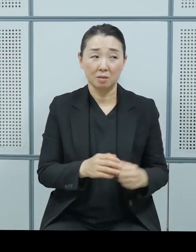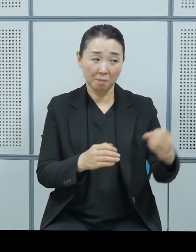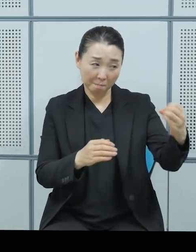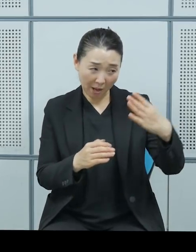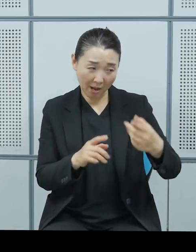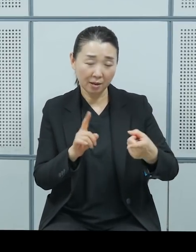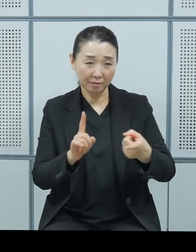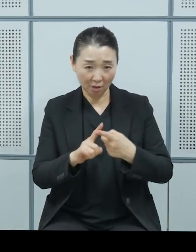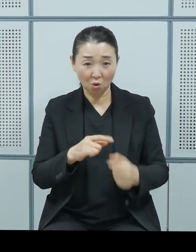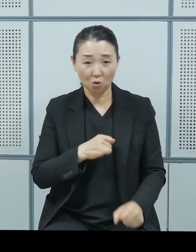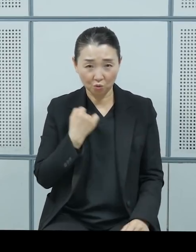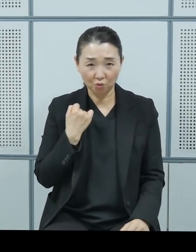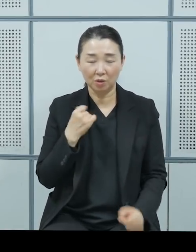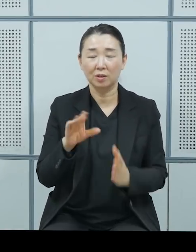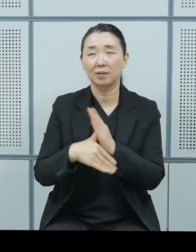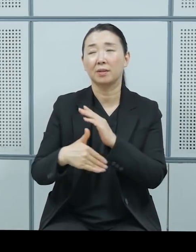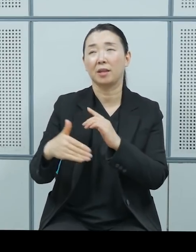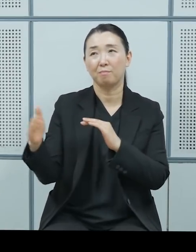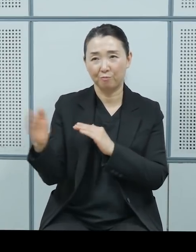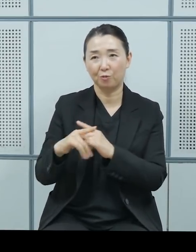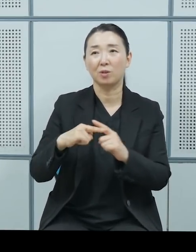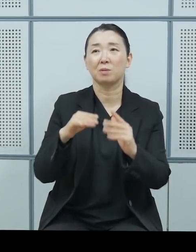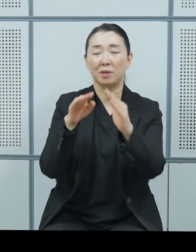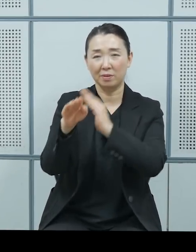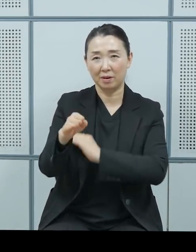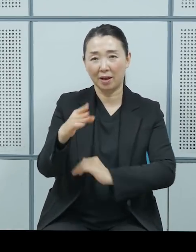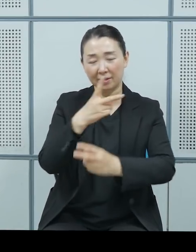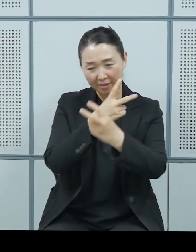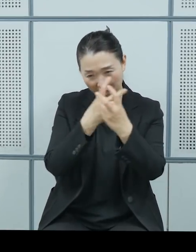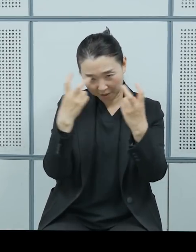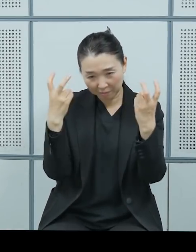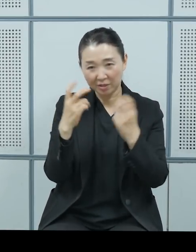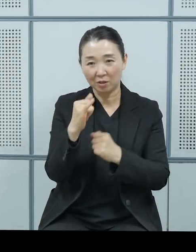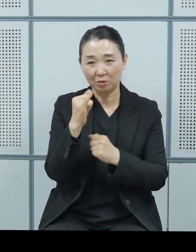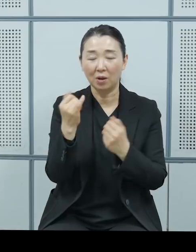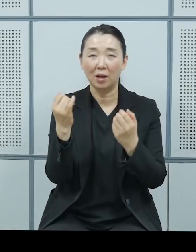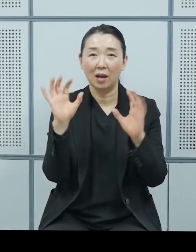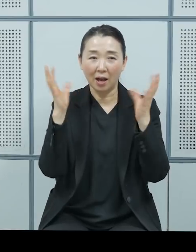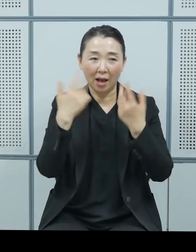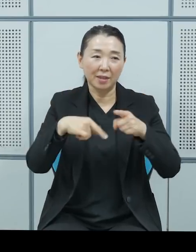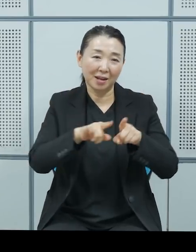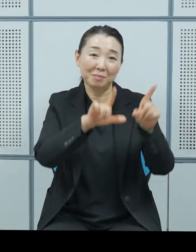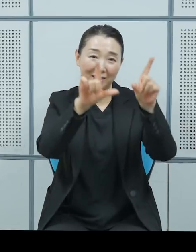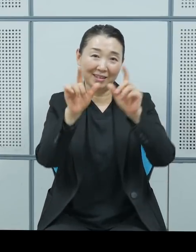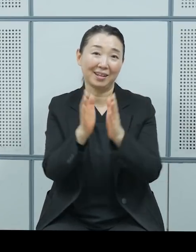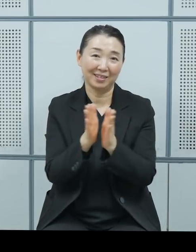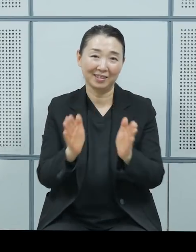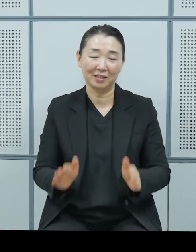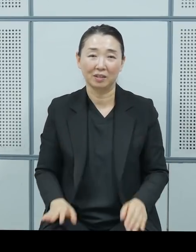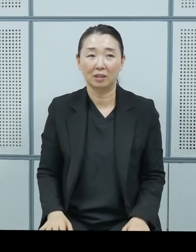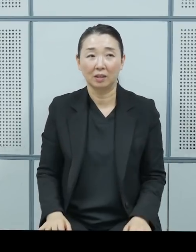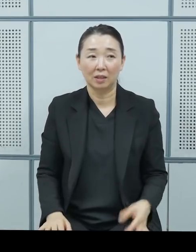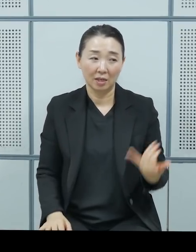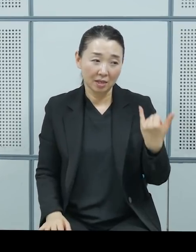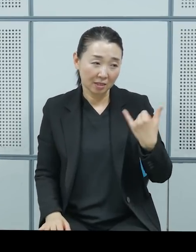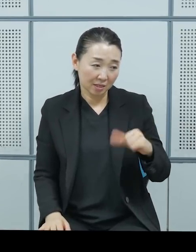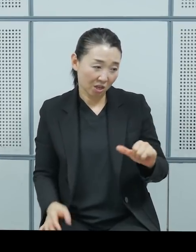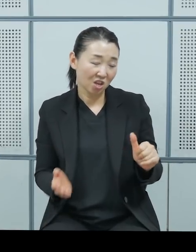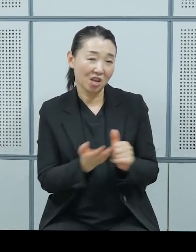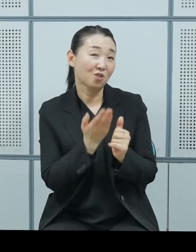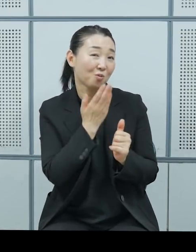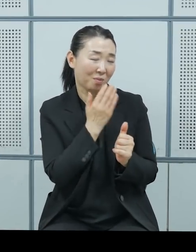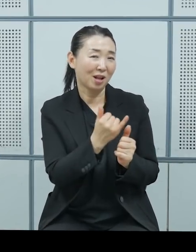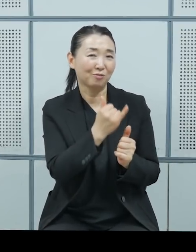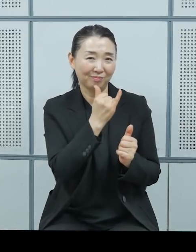순종했어요. 그래서 그때부터 집에 들어가서 잠을 자고 아이들과 함께 살기 시작하니까 예. 아이들을 양육할